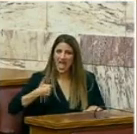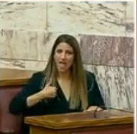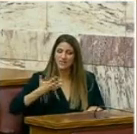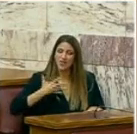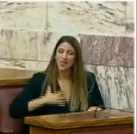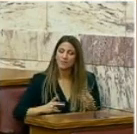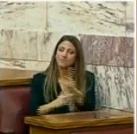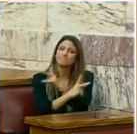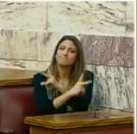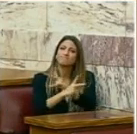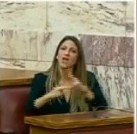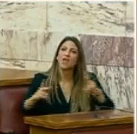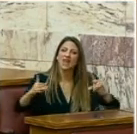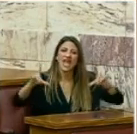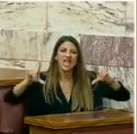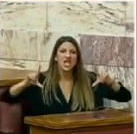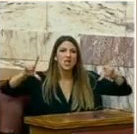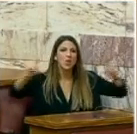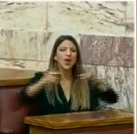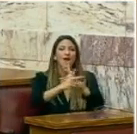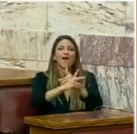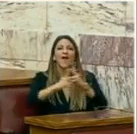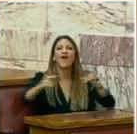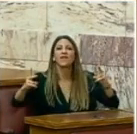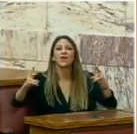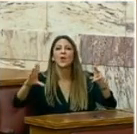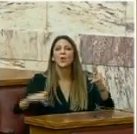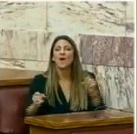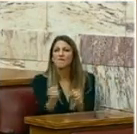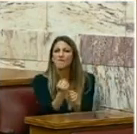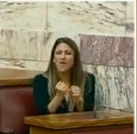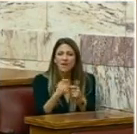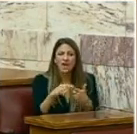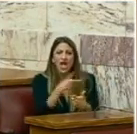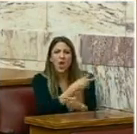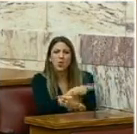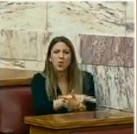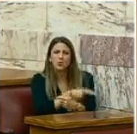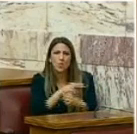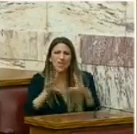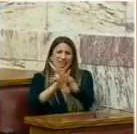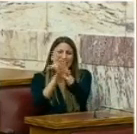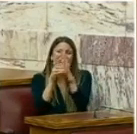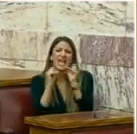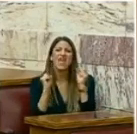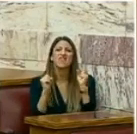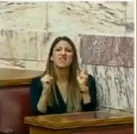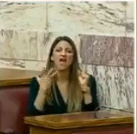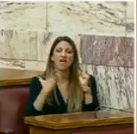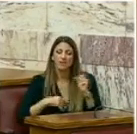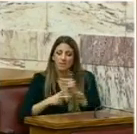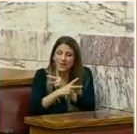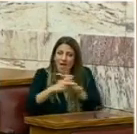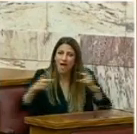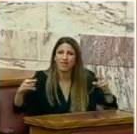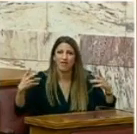εξυγειάνουμε το τοπίο στην υγεία και στο φάρμακο. Έχουμε την πολιτική, την